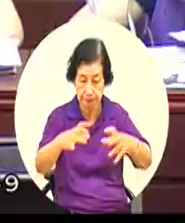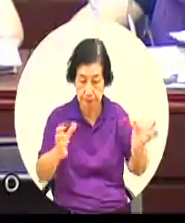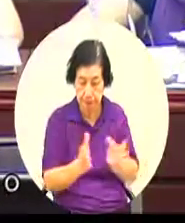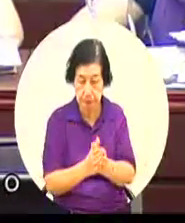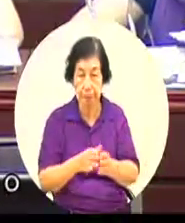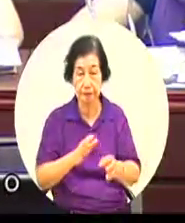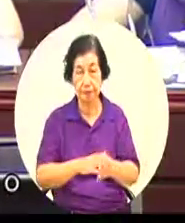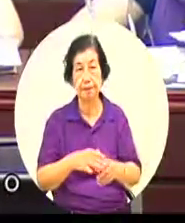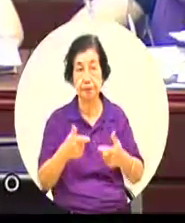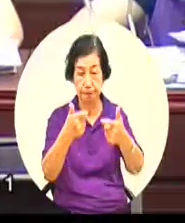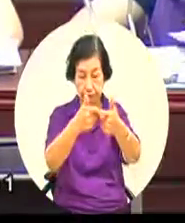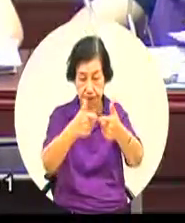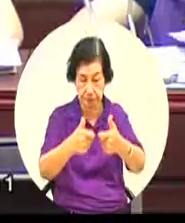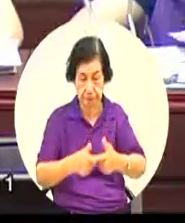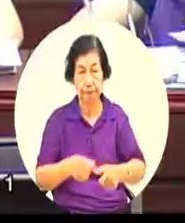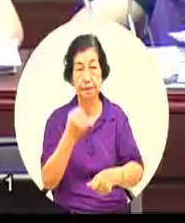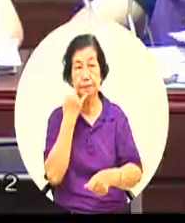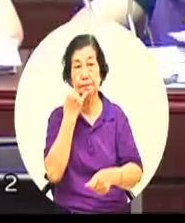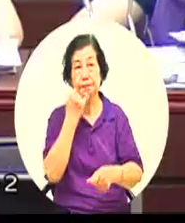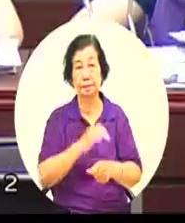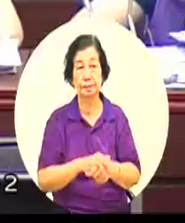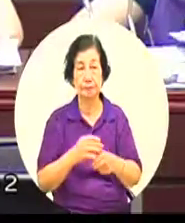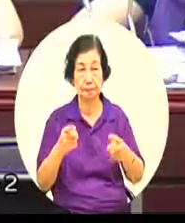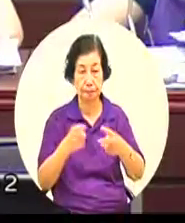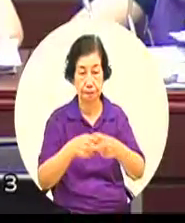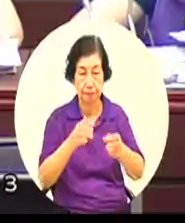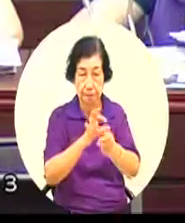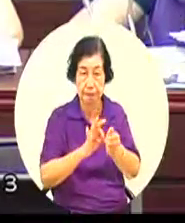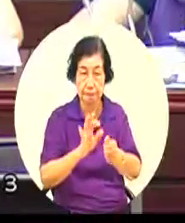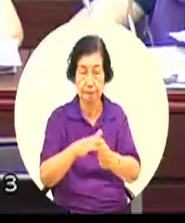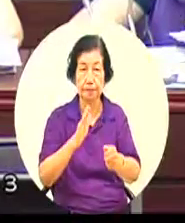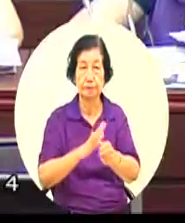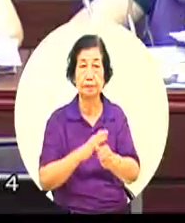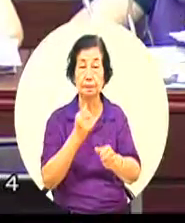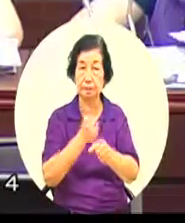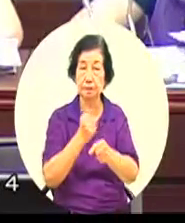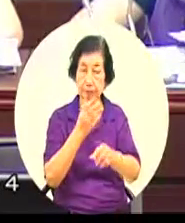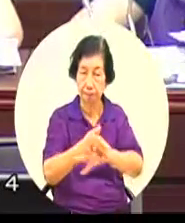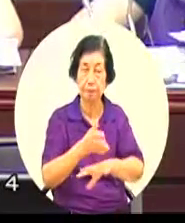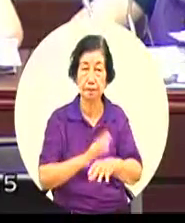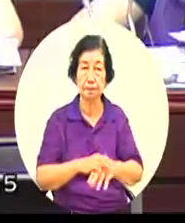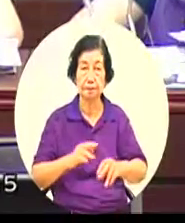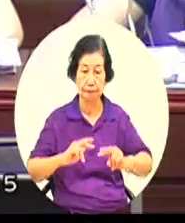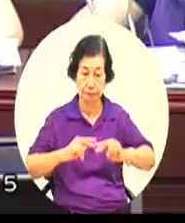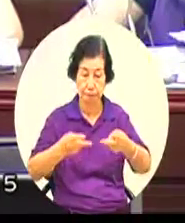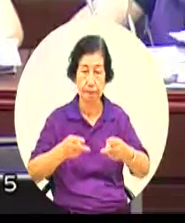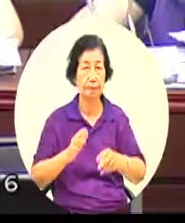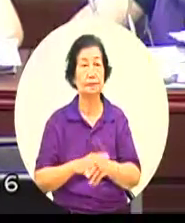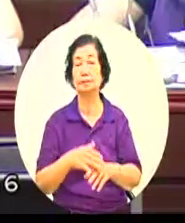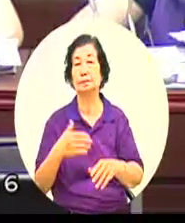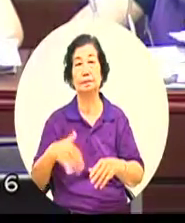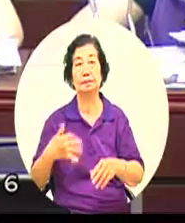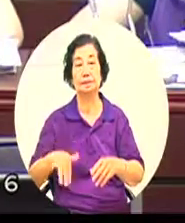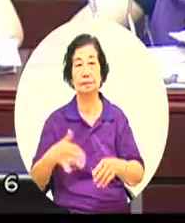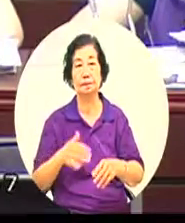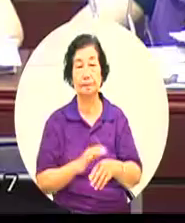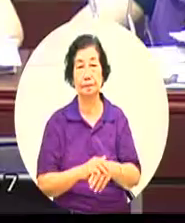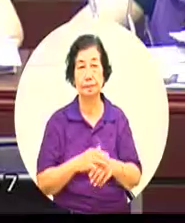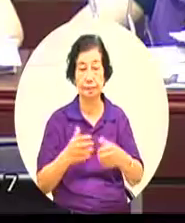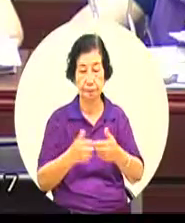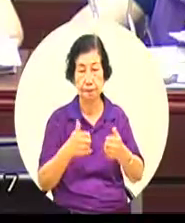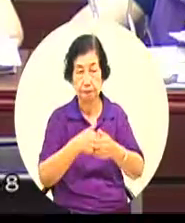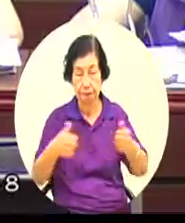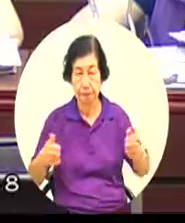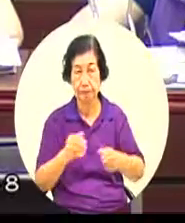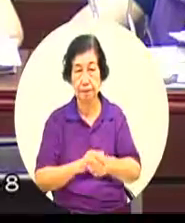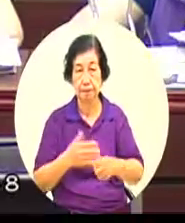的配套。其实国小科大概已经做过分析了，只是还没有启动。可是上次上会期有跟林议员的沟通工，如果真的